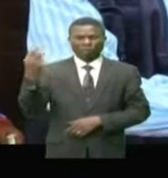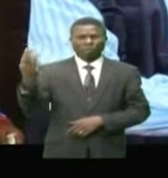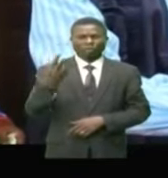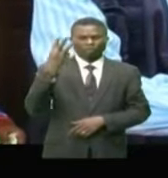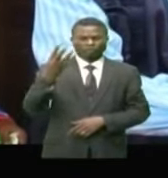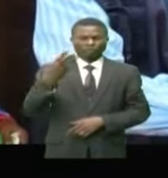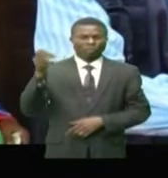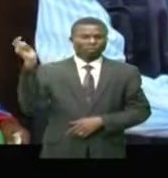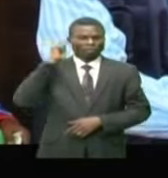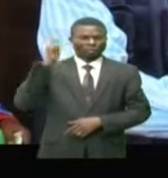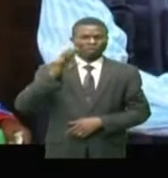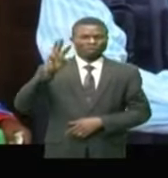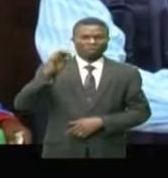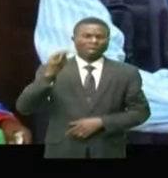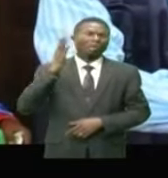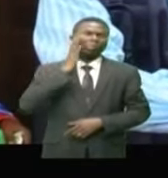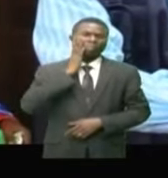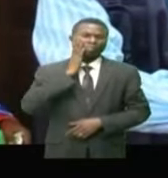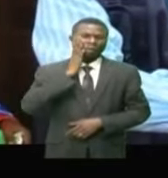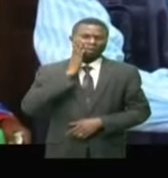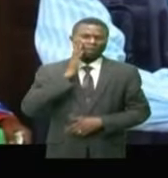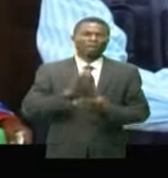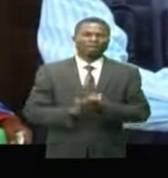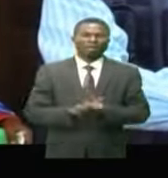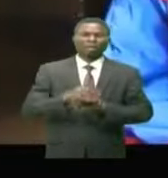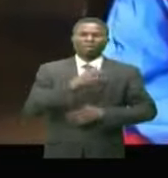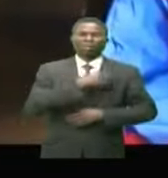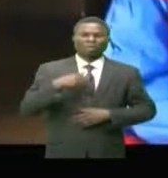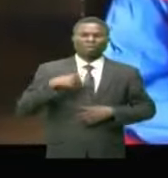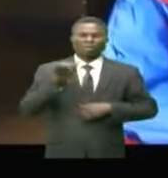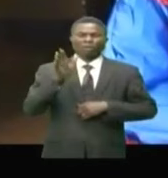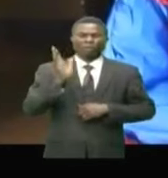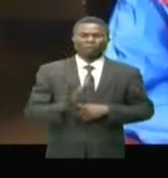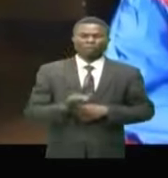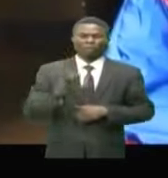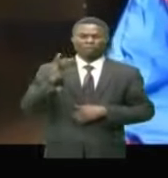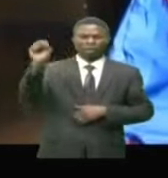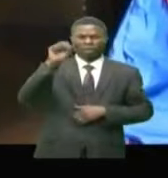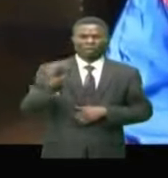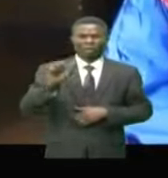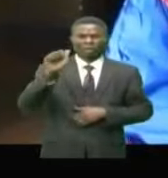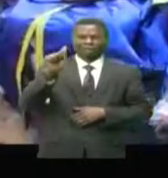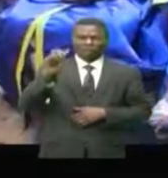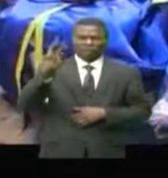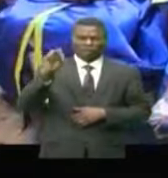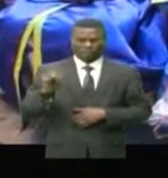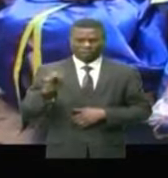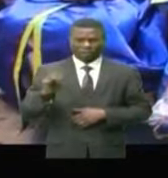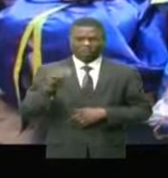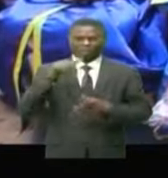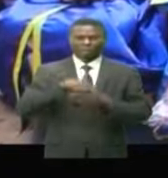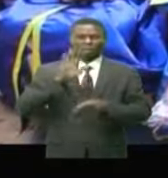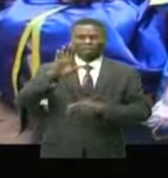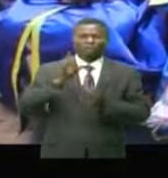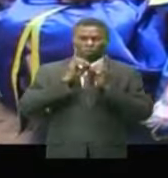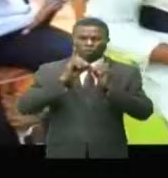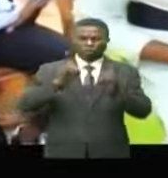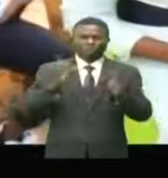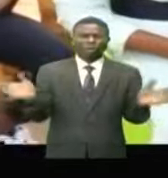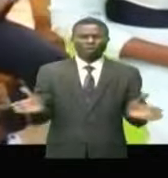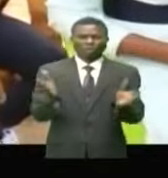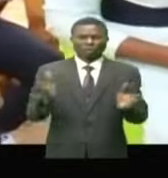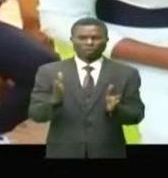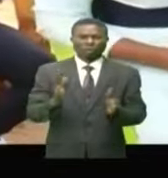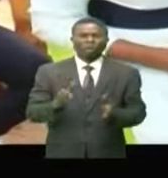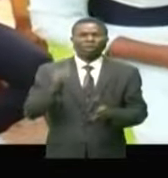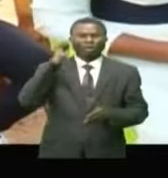Marie Chilomba, Lukadi Bapika, directrice générale de l'ISAM, a quant à elle, au cours de son allocution, encouragé les